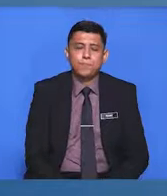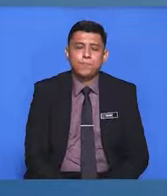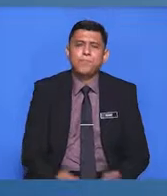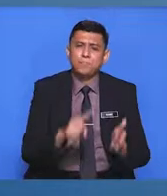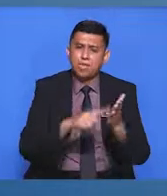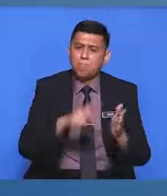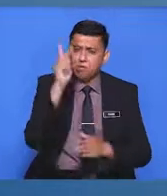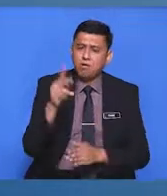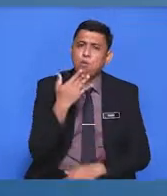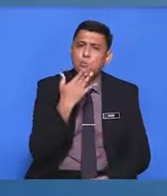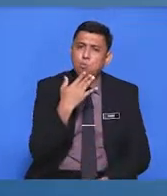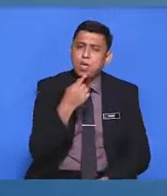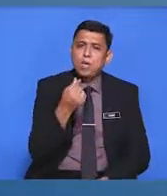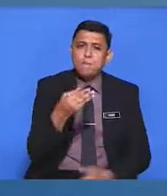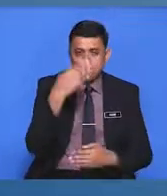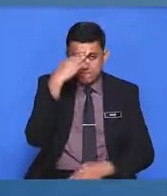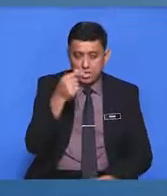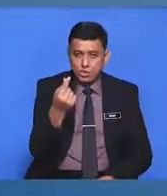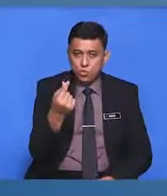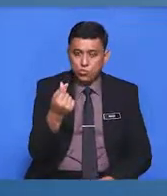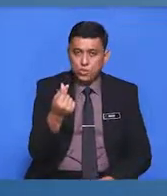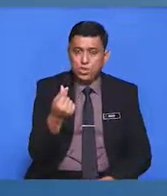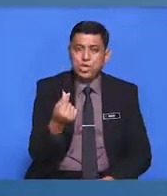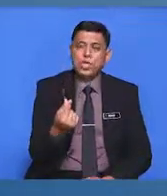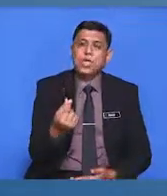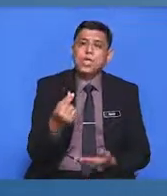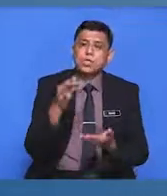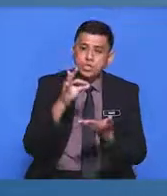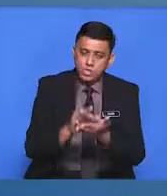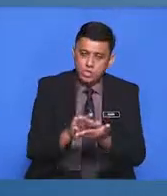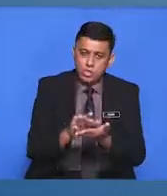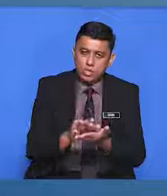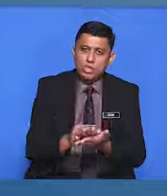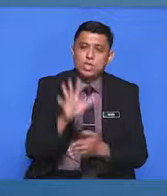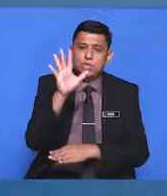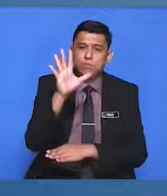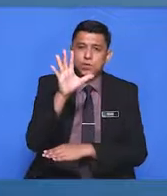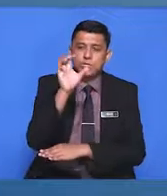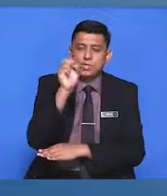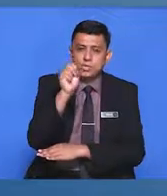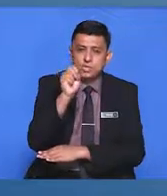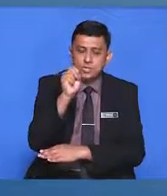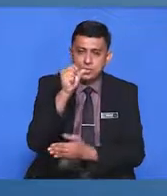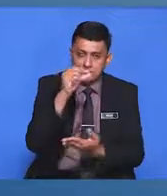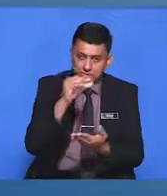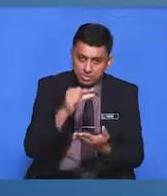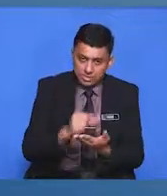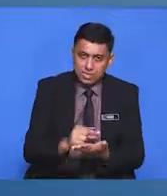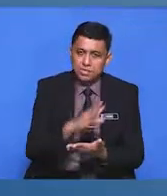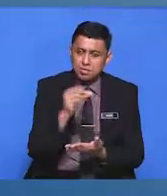Apakah warna bagi duit shilling 5 sen dan 10 sen? Emas,